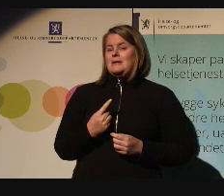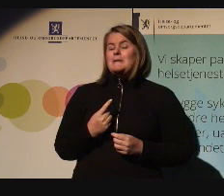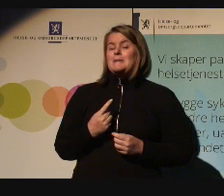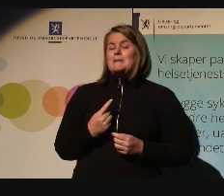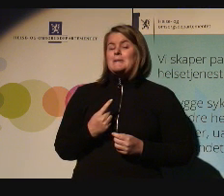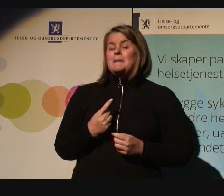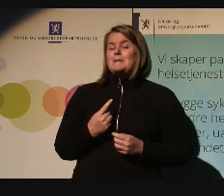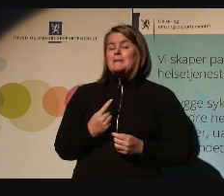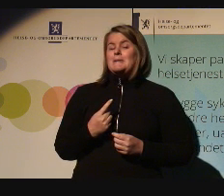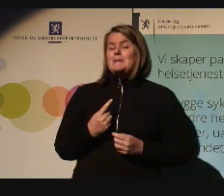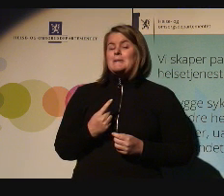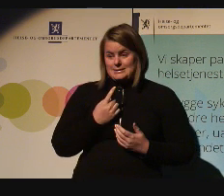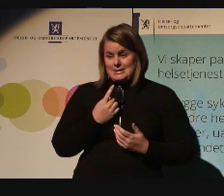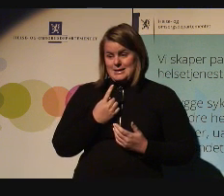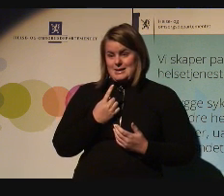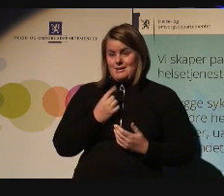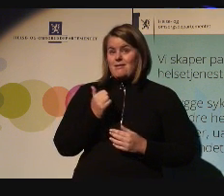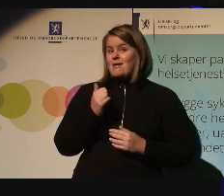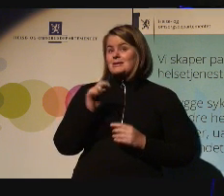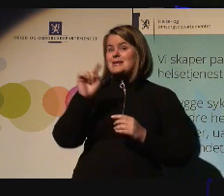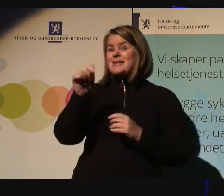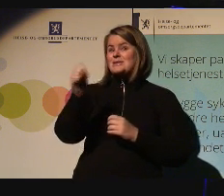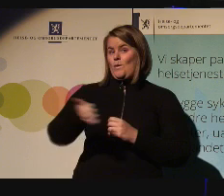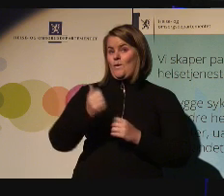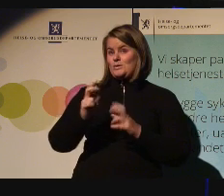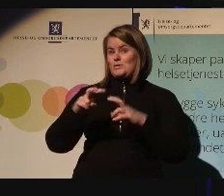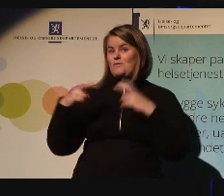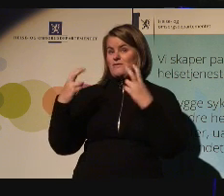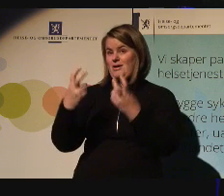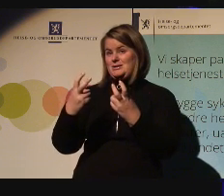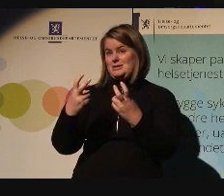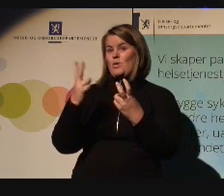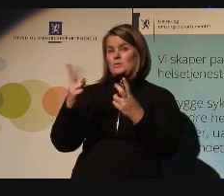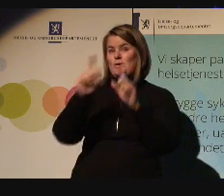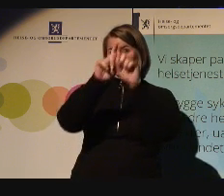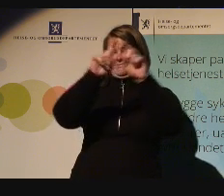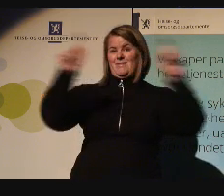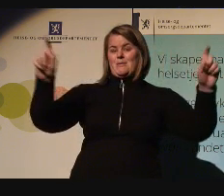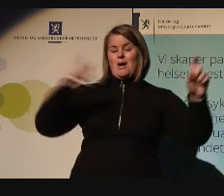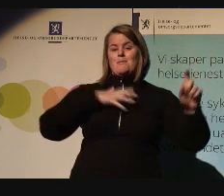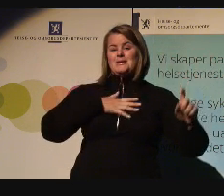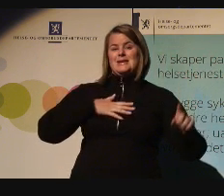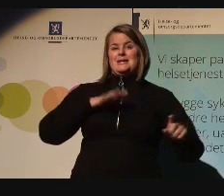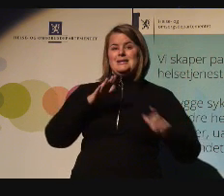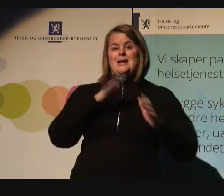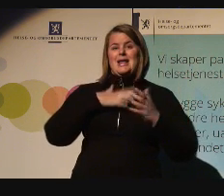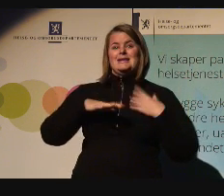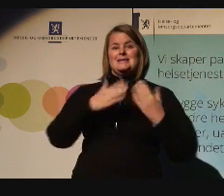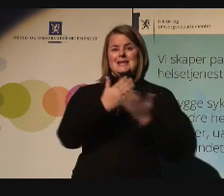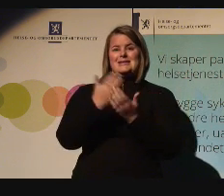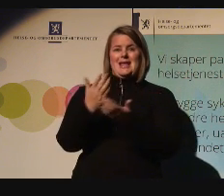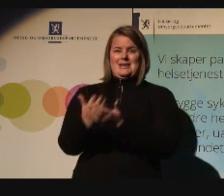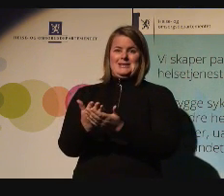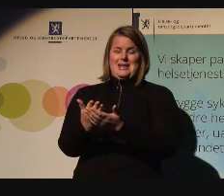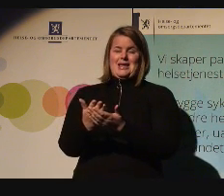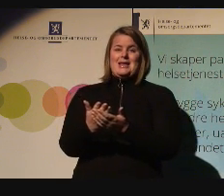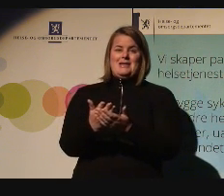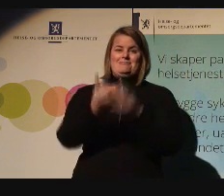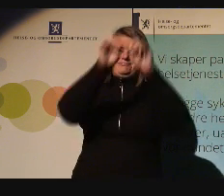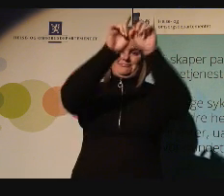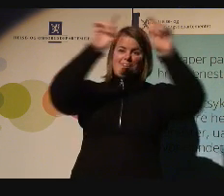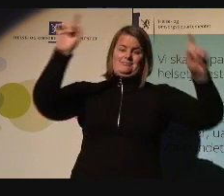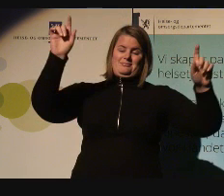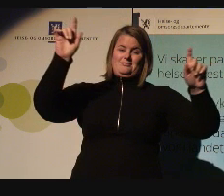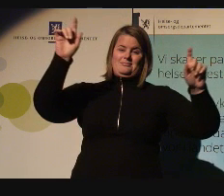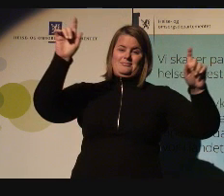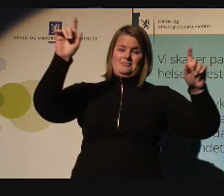overrasket om neste års konferanse også har pasientens helsetjeneste som et overordnet tema.